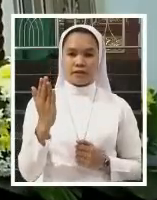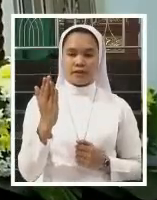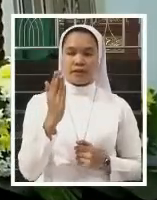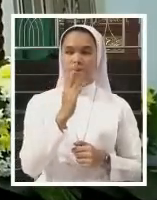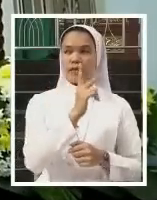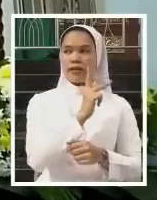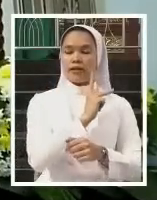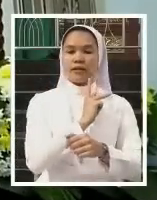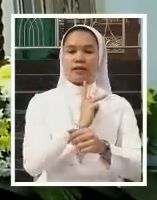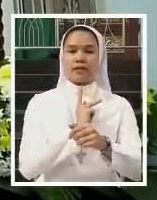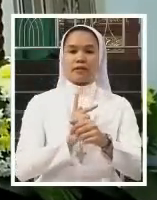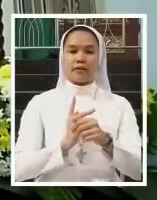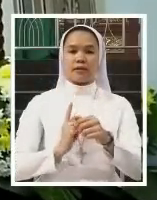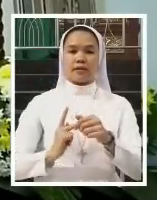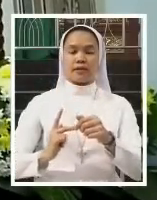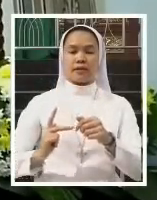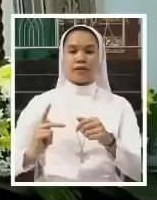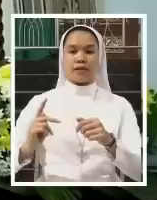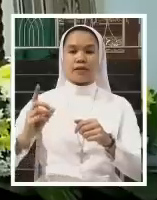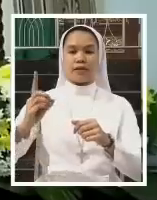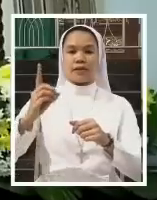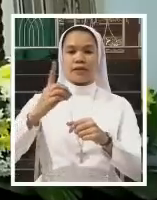Hulitas sa imo ang